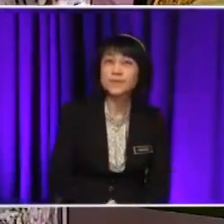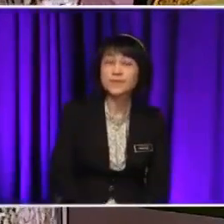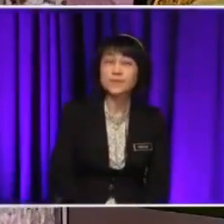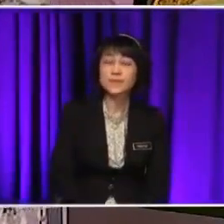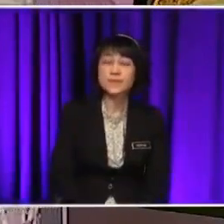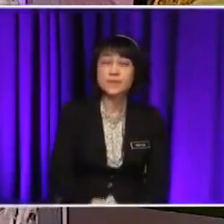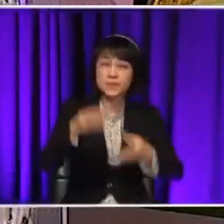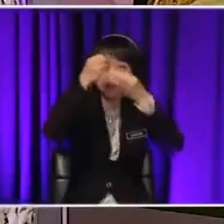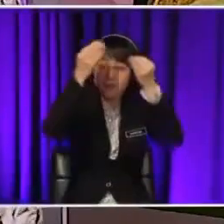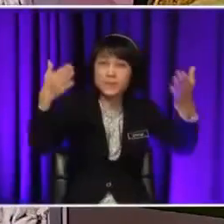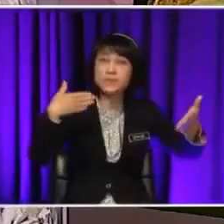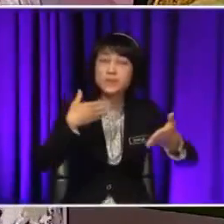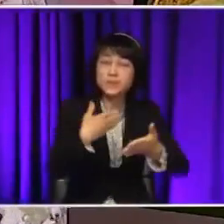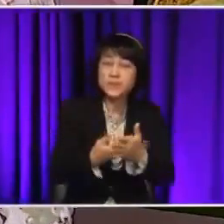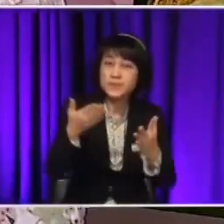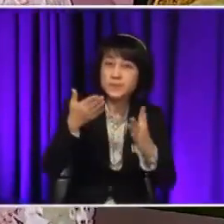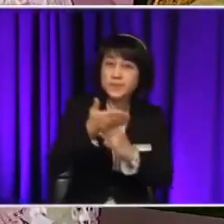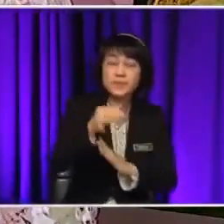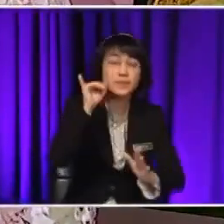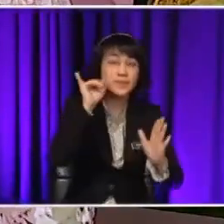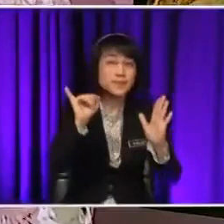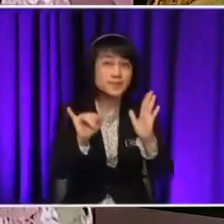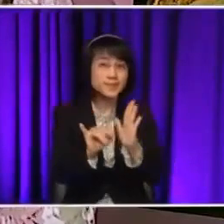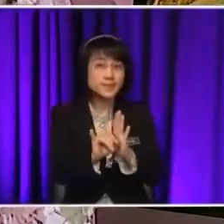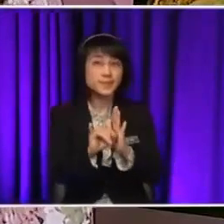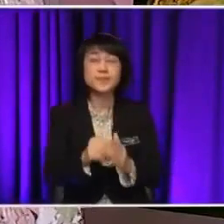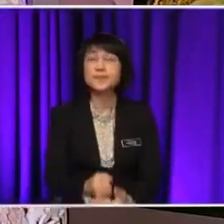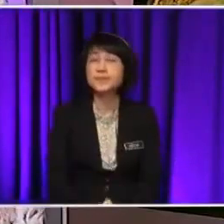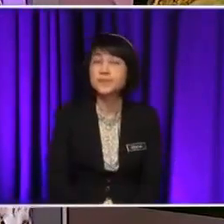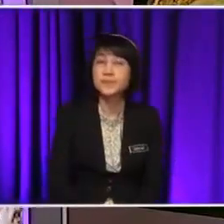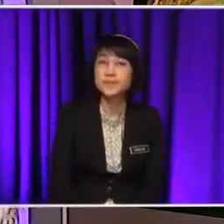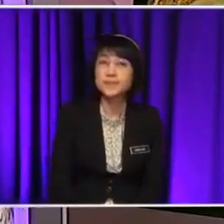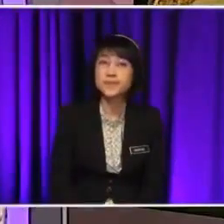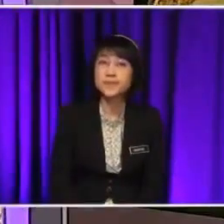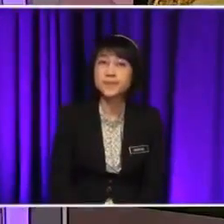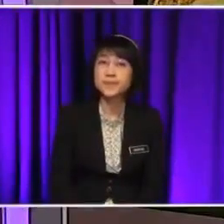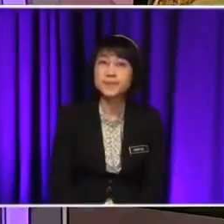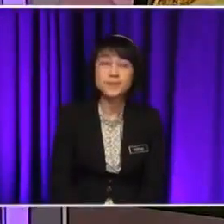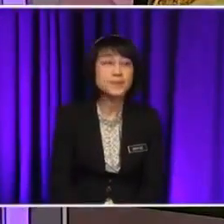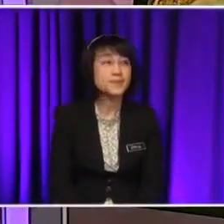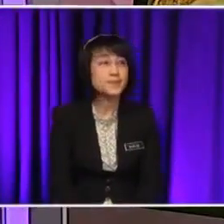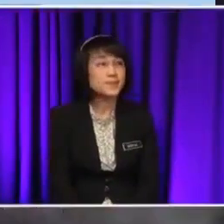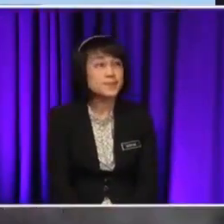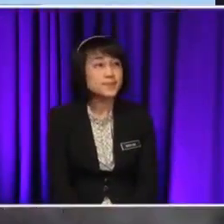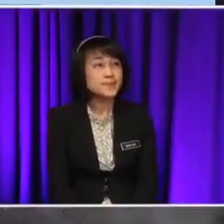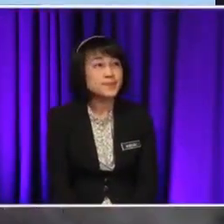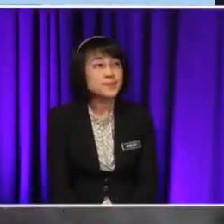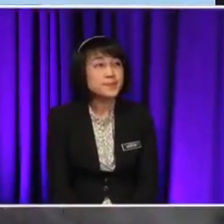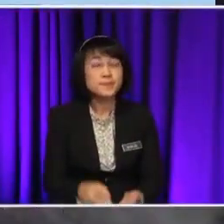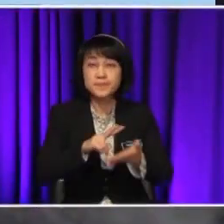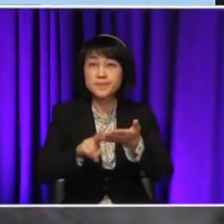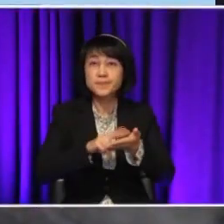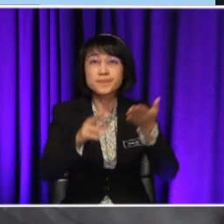disampaikan melalui image gambar Okey, pun sama. Okey, antaranya elemen yang ada tipografi,